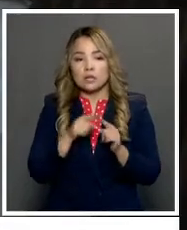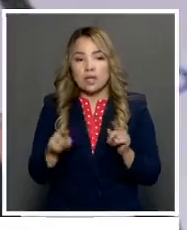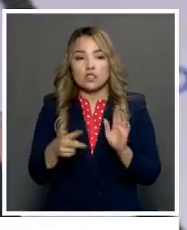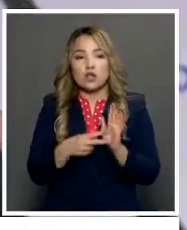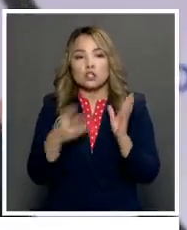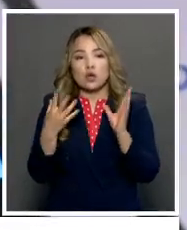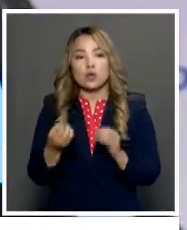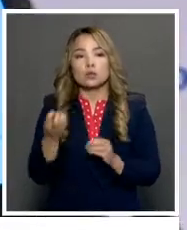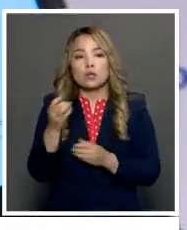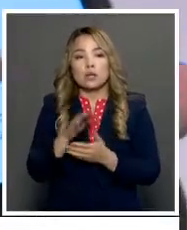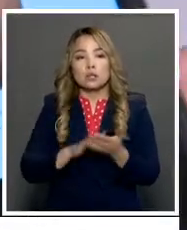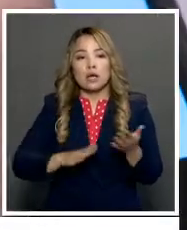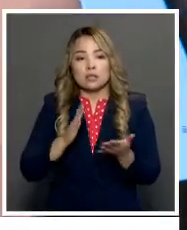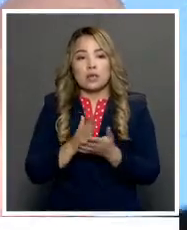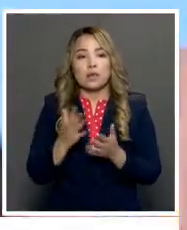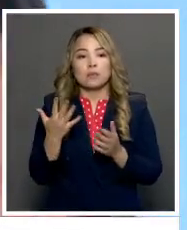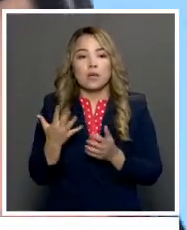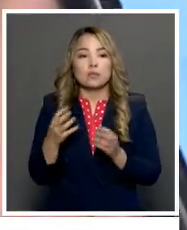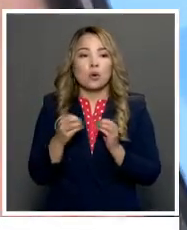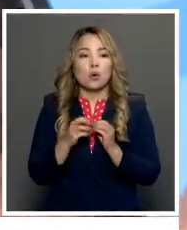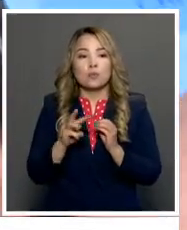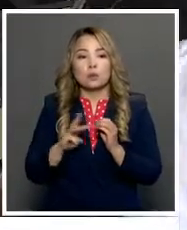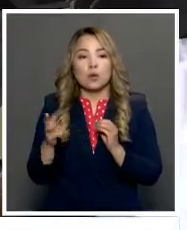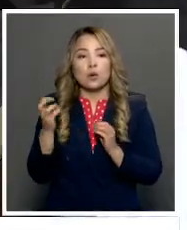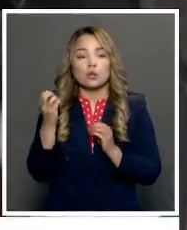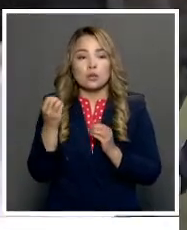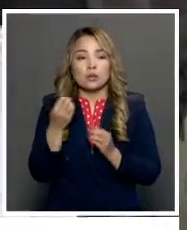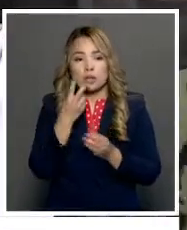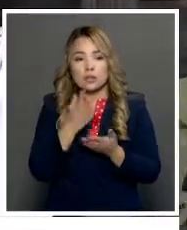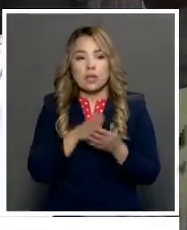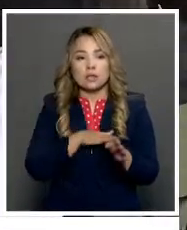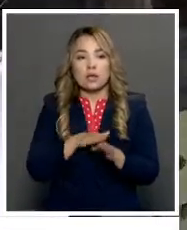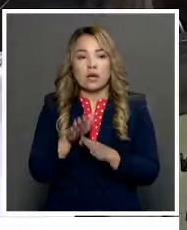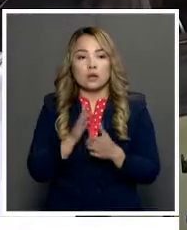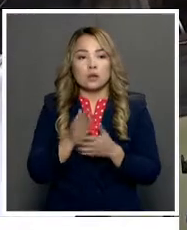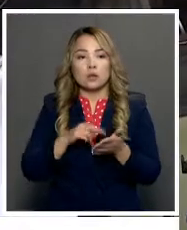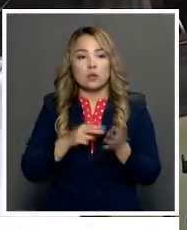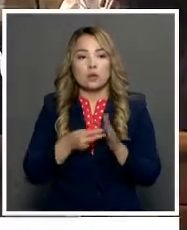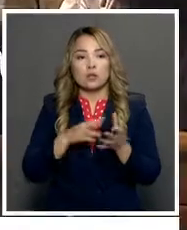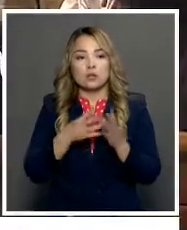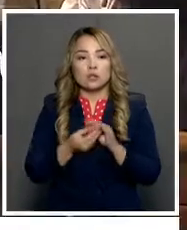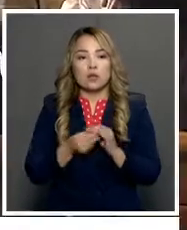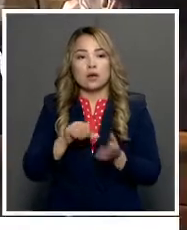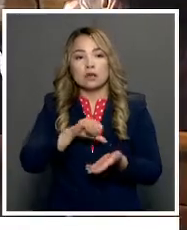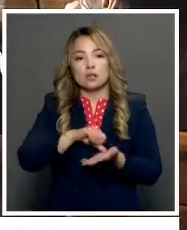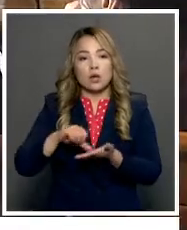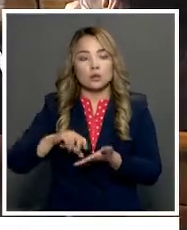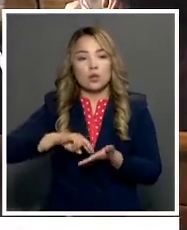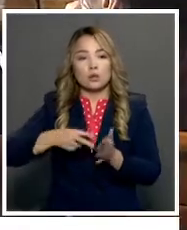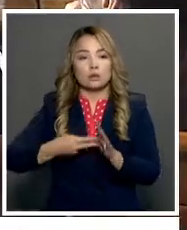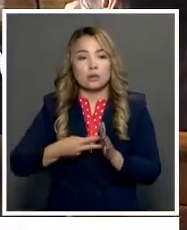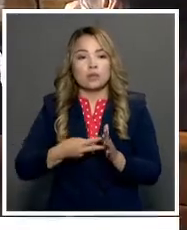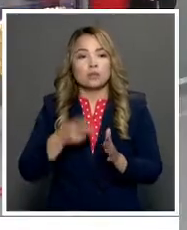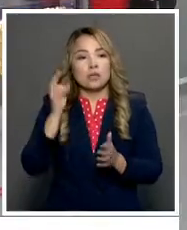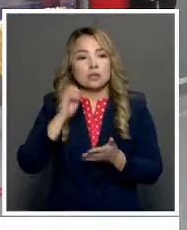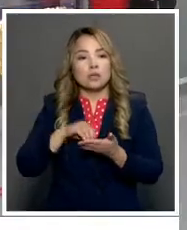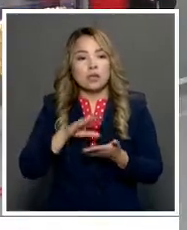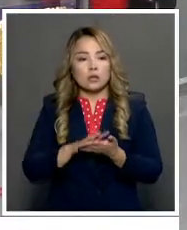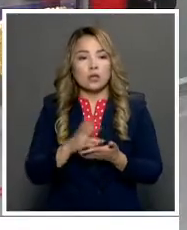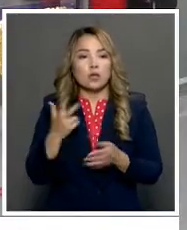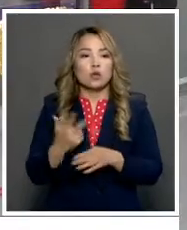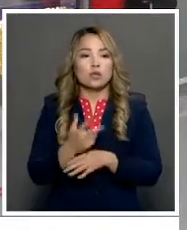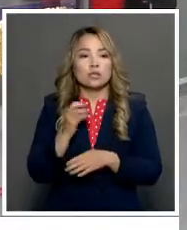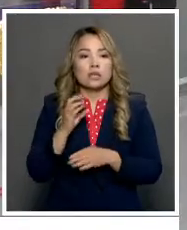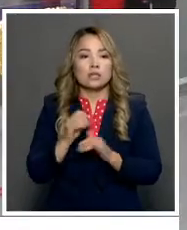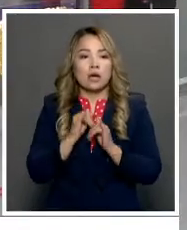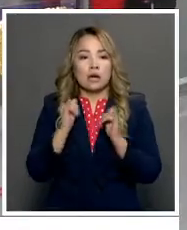күнге созылса, қазір небәрі 5-10 минутта жүзеге асырылады. Нәтижесінде жобаға қатысушылар саны соңғы аптада 3 есе артты.